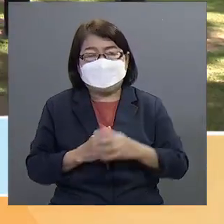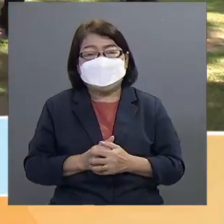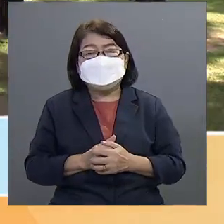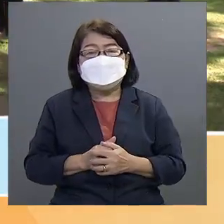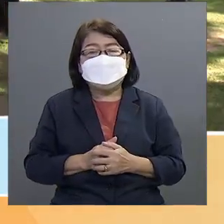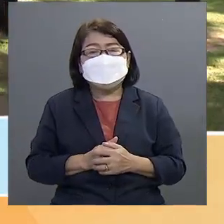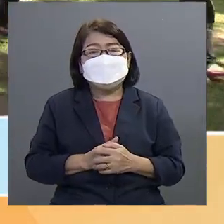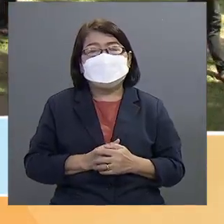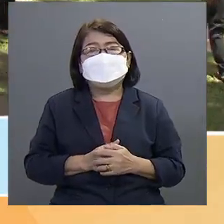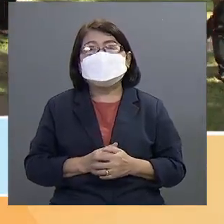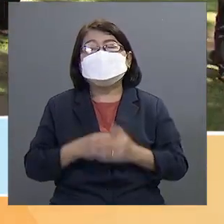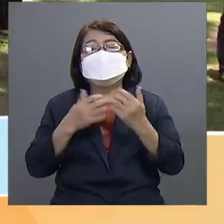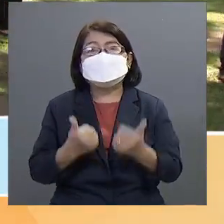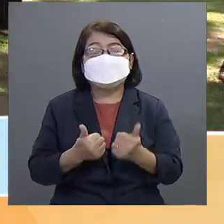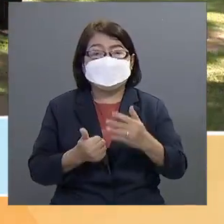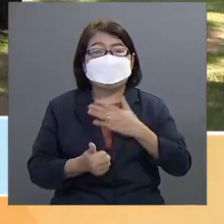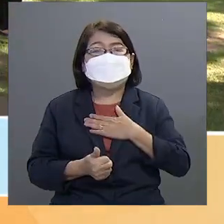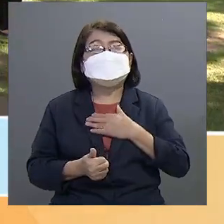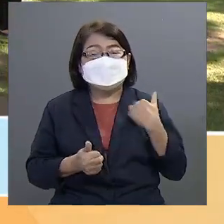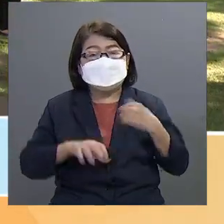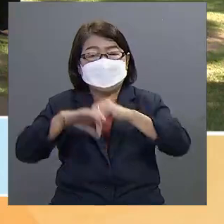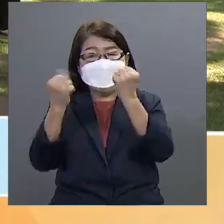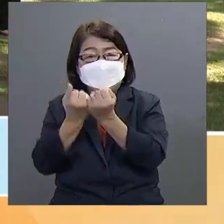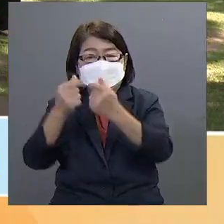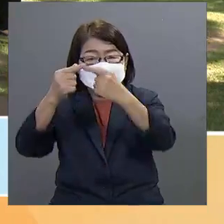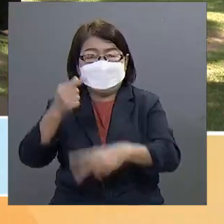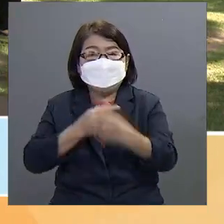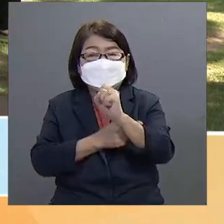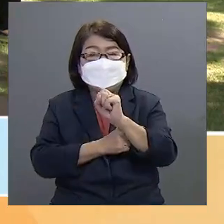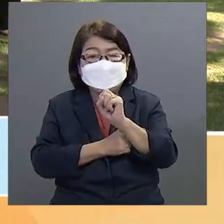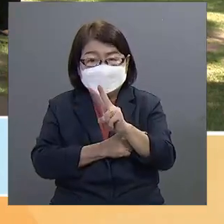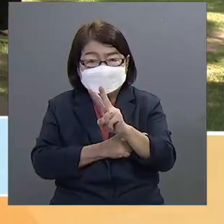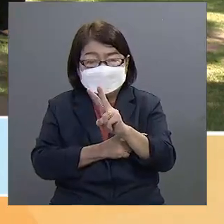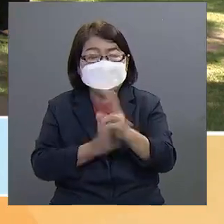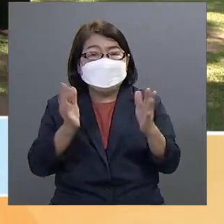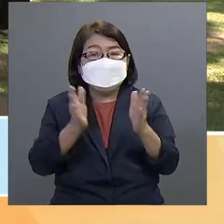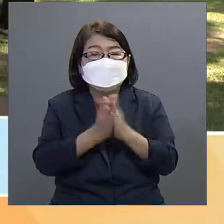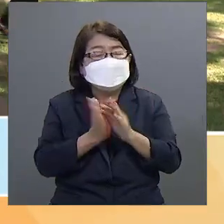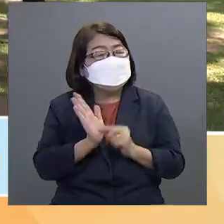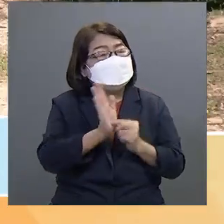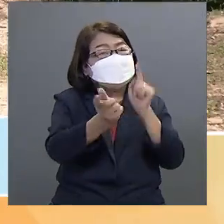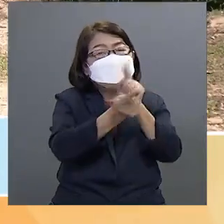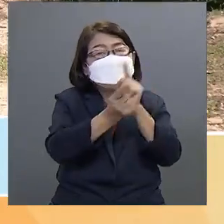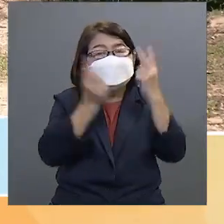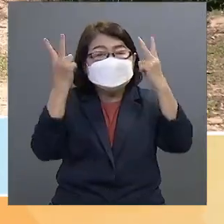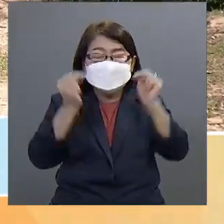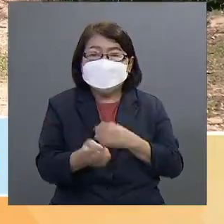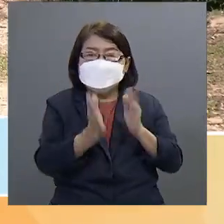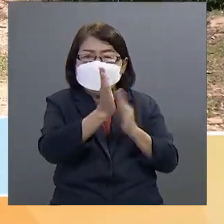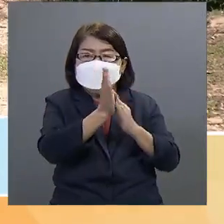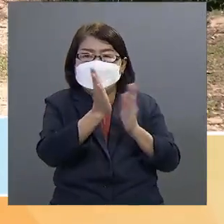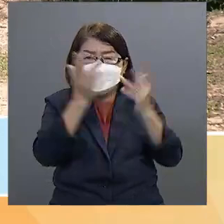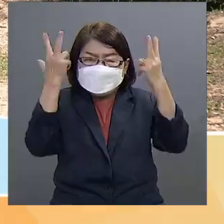ยก็ได้นำนะครับ12สมาคมนะครับไปหาท่านนายกรัฐมนตรีกันโอ้โหผมชื่นชมท่านนายกนะครับต้องขอบคุณท่านมากๆเลย